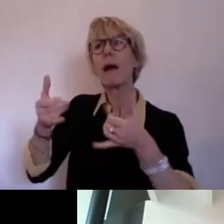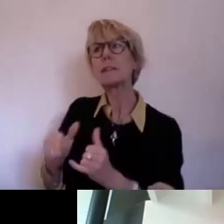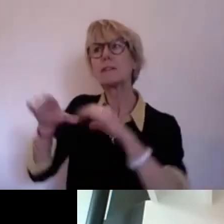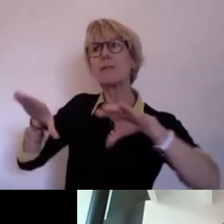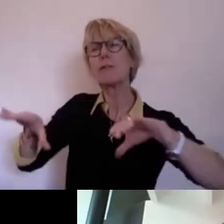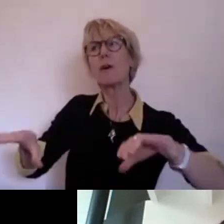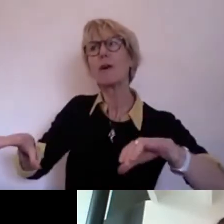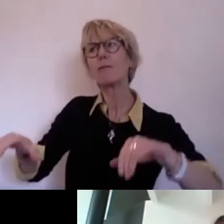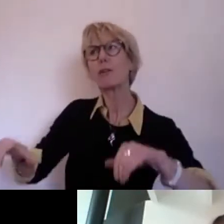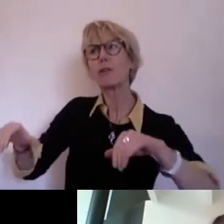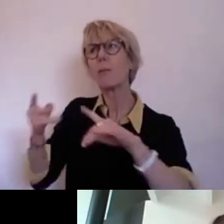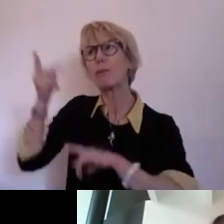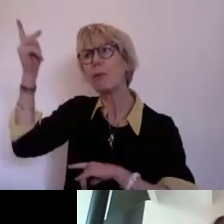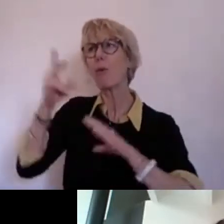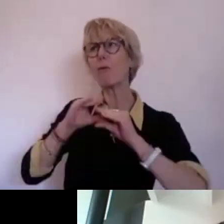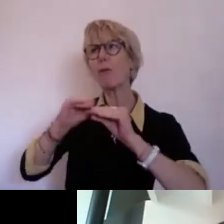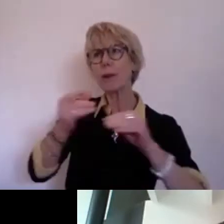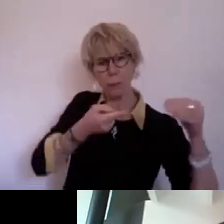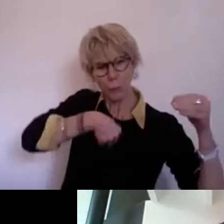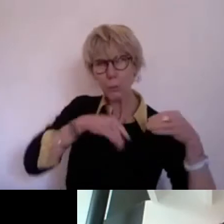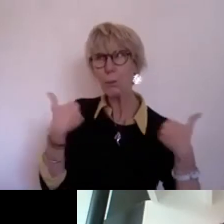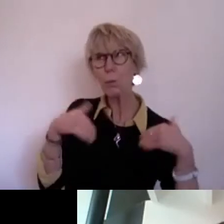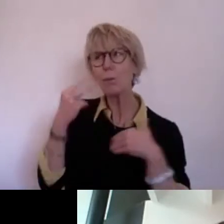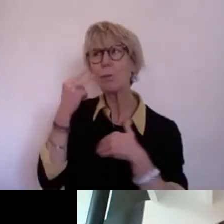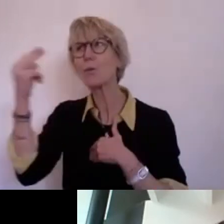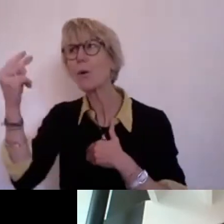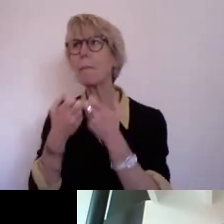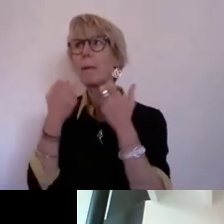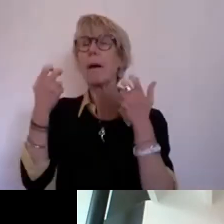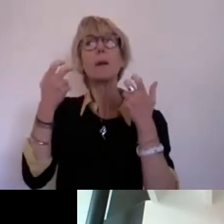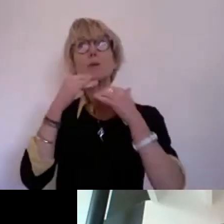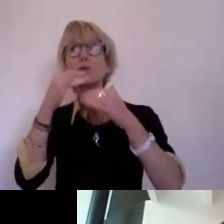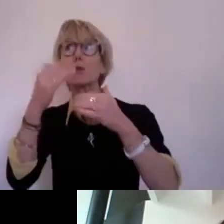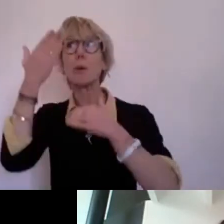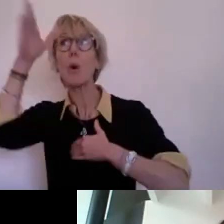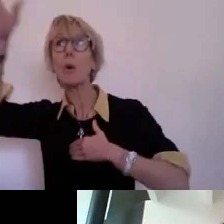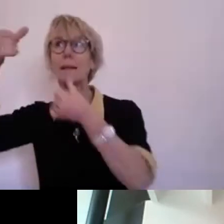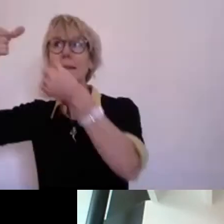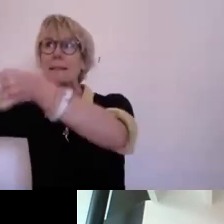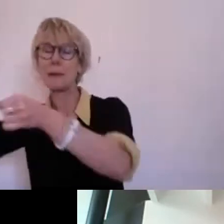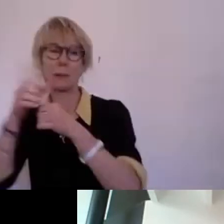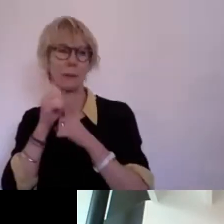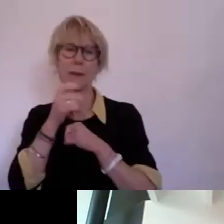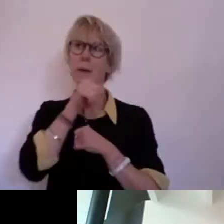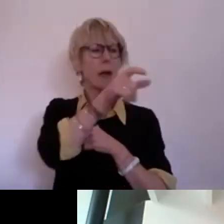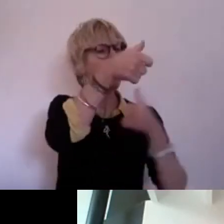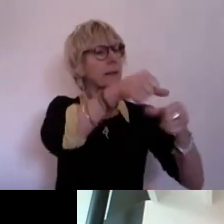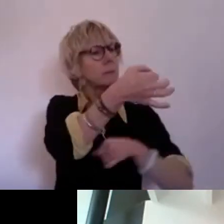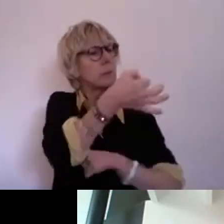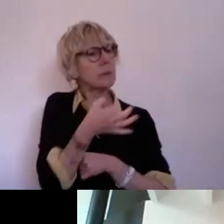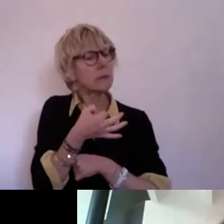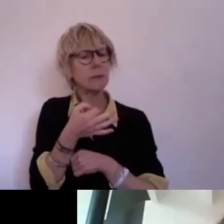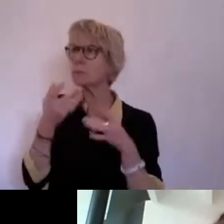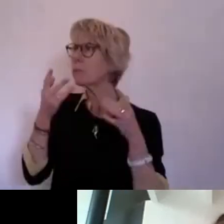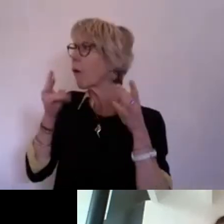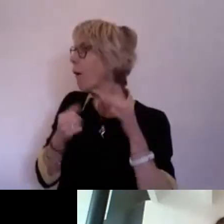Alors, qu'est-ce que je voulais dire ? On a chanté pour les résidents et pour les autres. Et il y a un résident qui me dit comme ça,